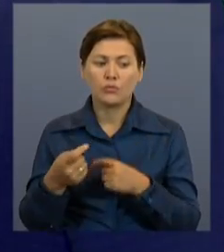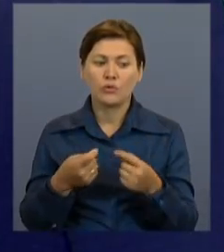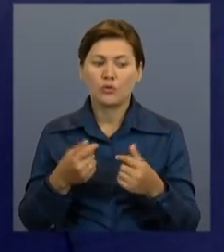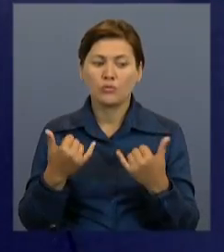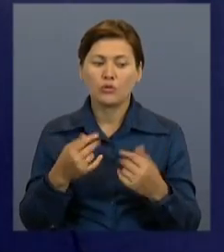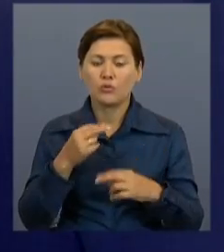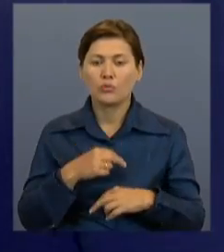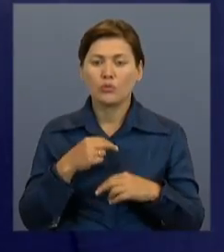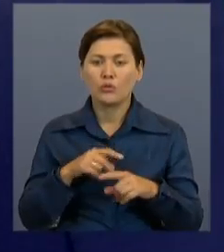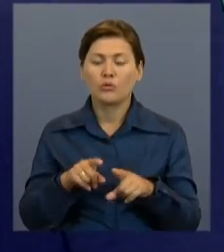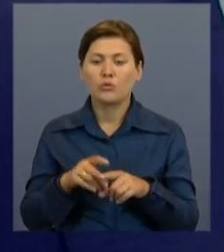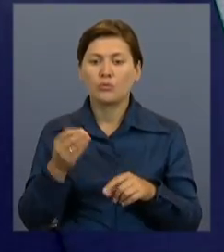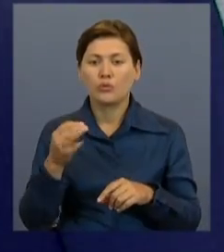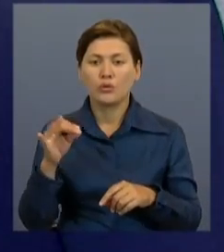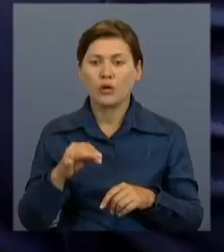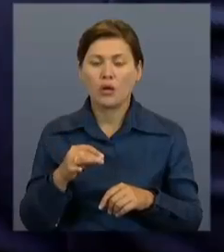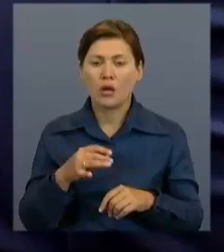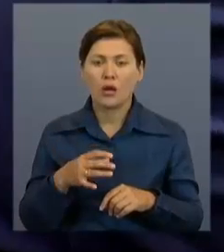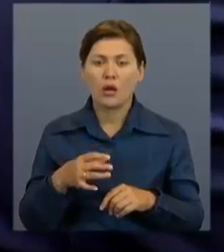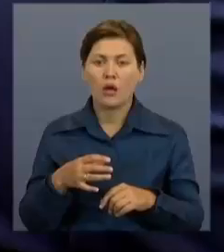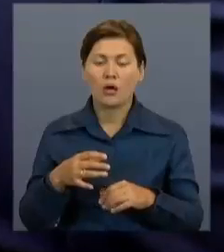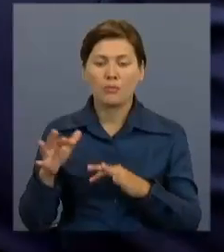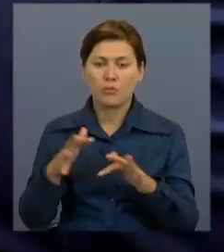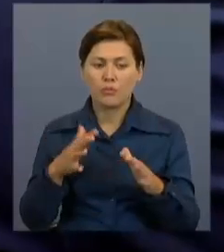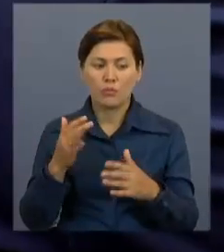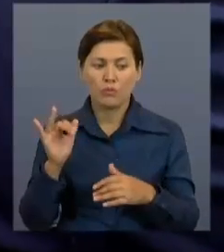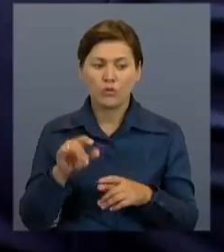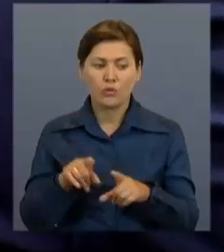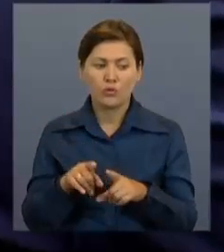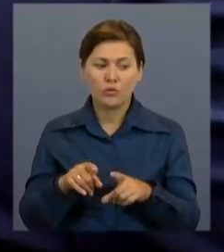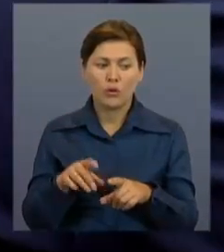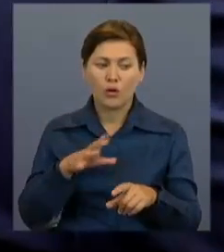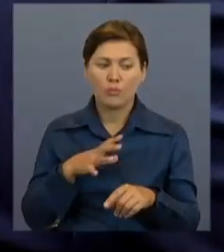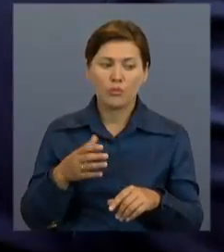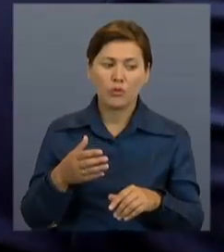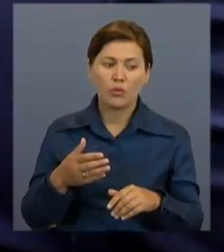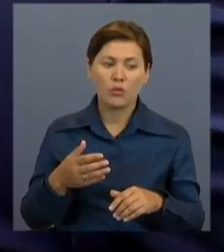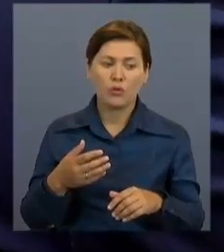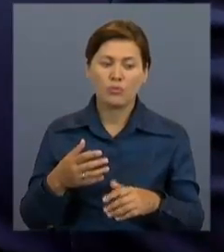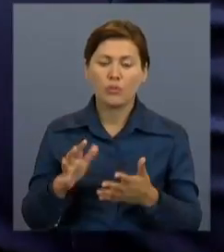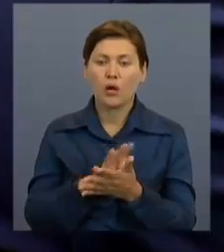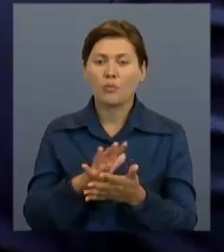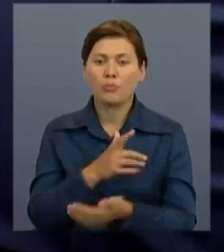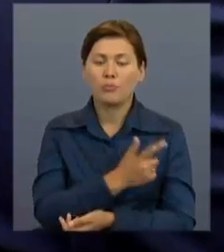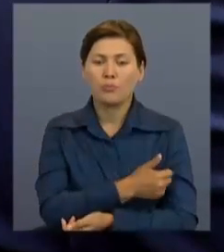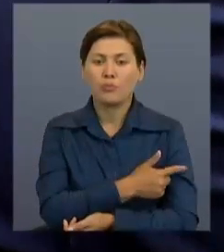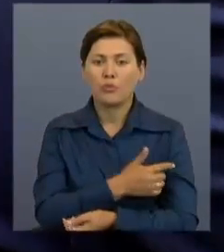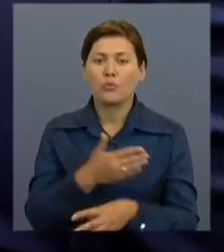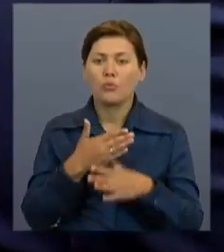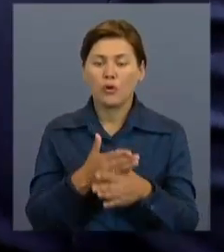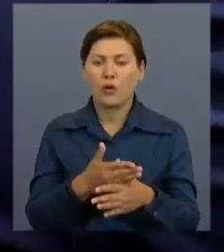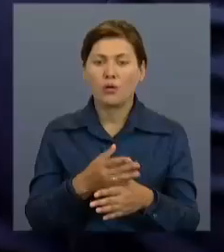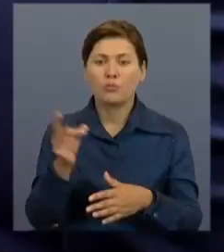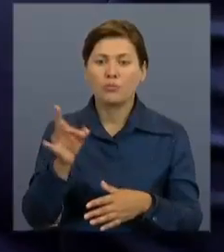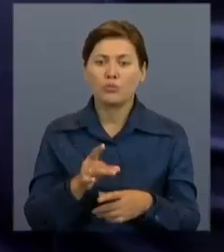бүгінгі жұмысымыз қаржылық бірыңғай операторымыз. Бұл деген осы тегін медициналық көмектің көлемін